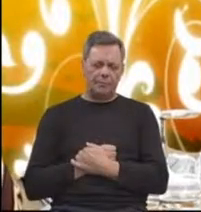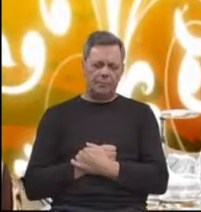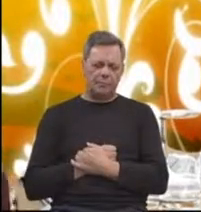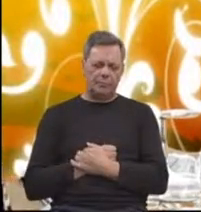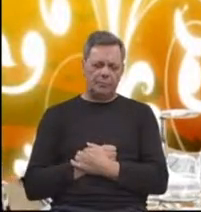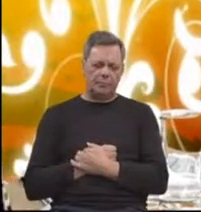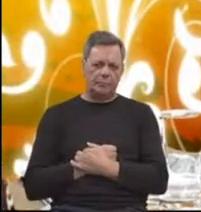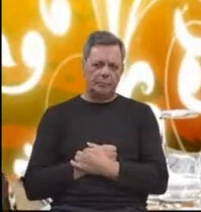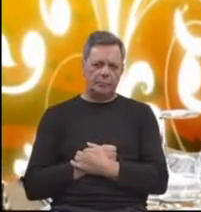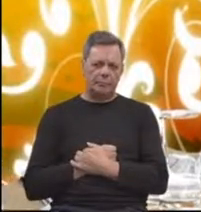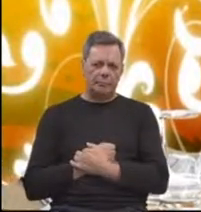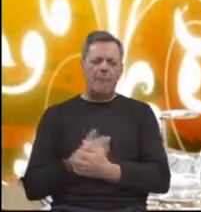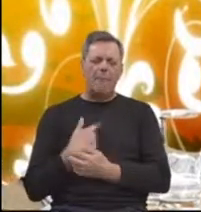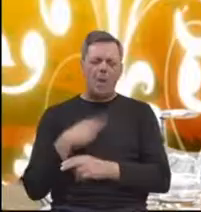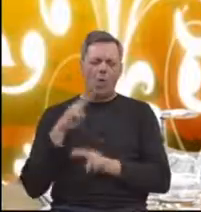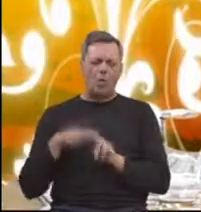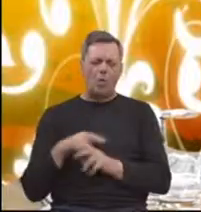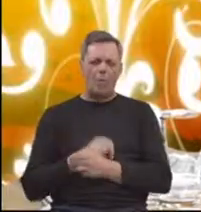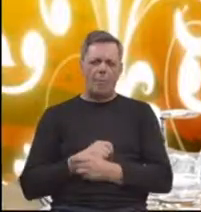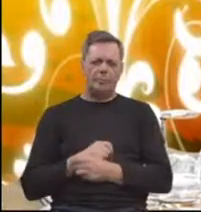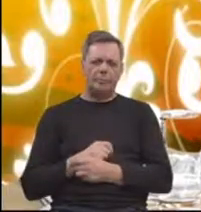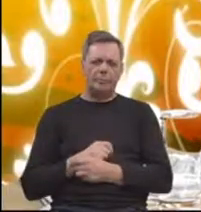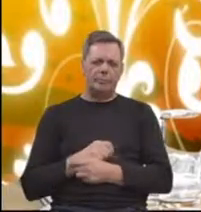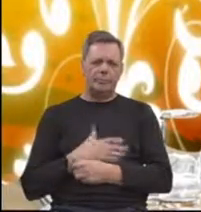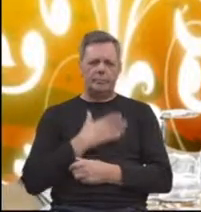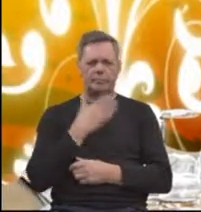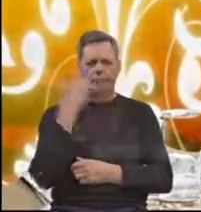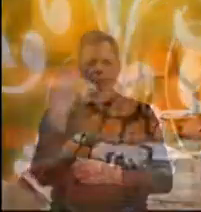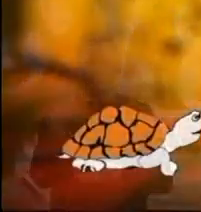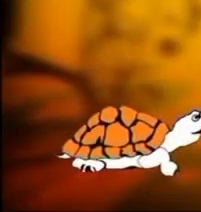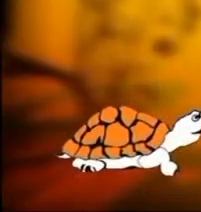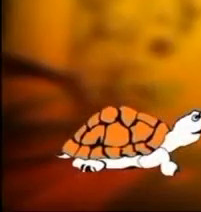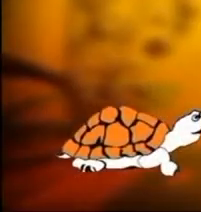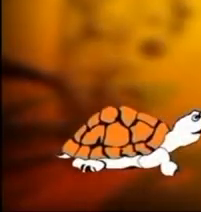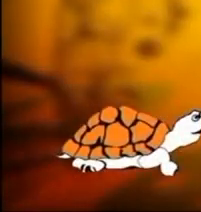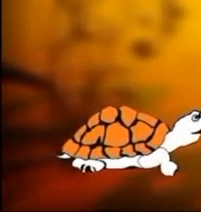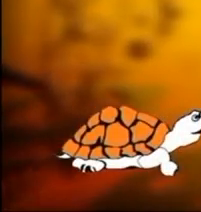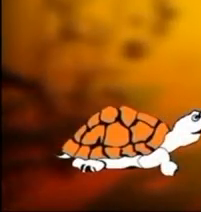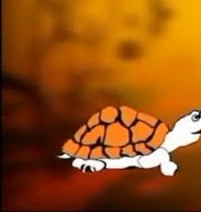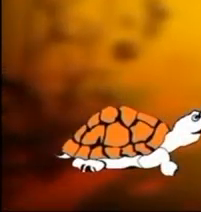donese za nas? Ne, mi odlučujemo. Poštovanje vam, dragi moji.